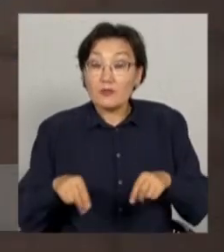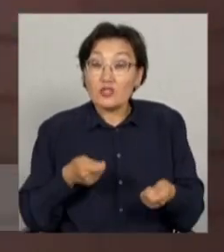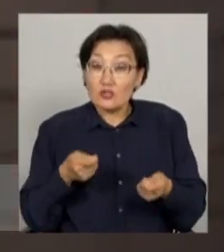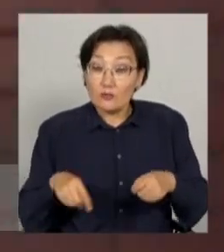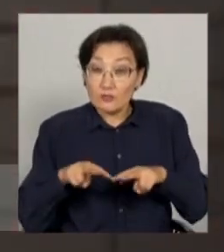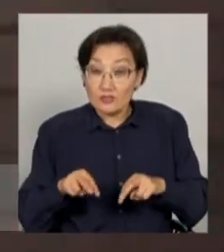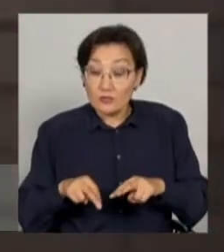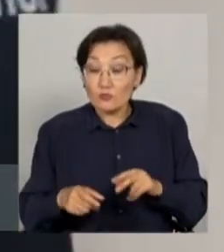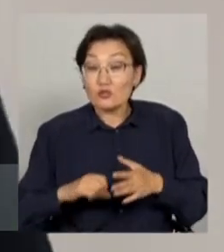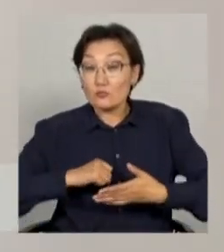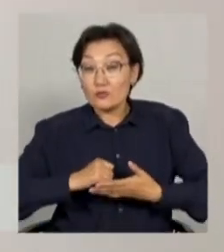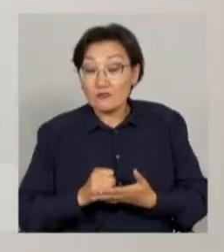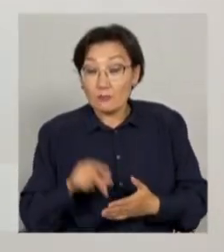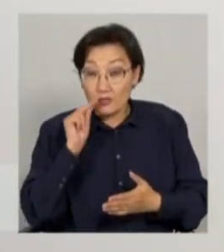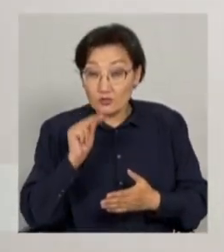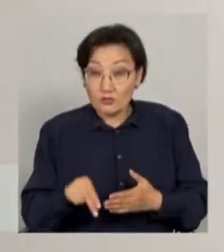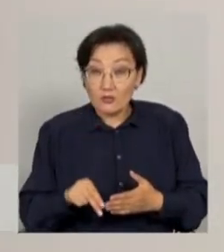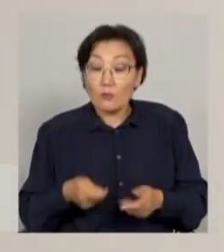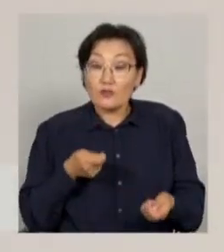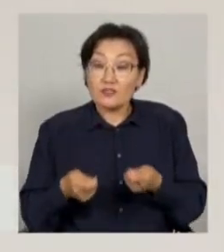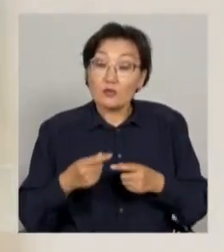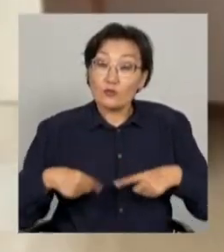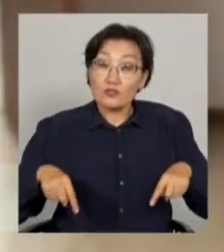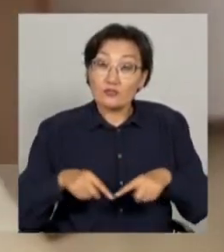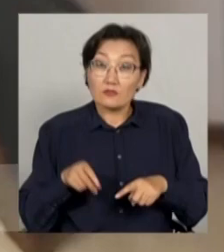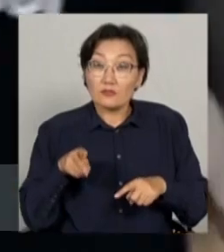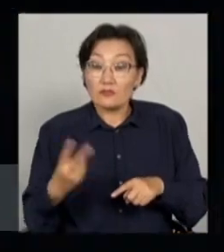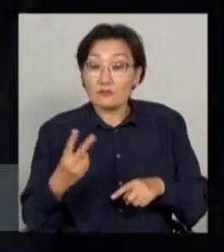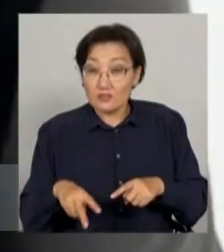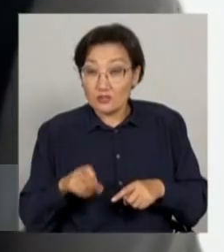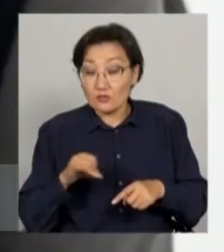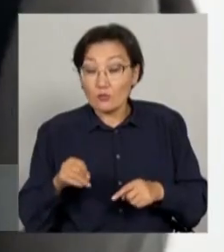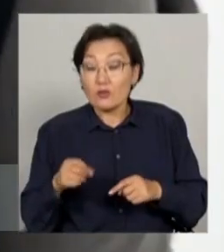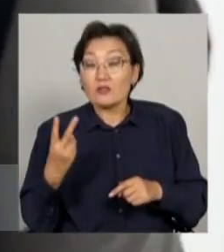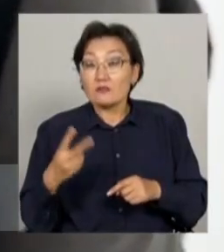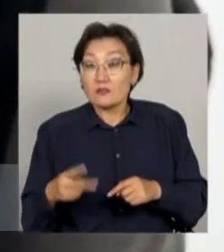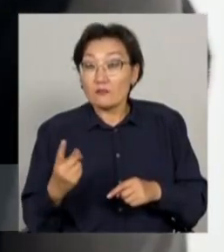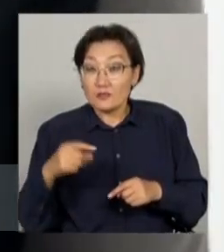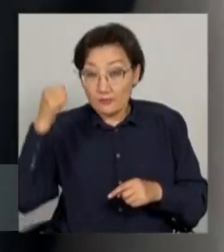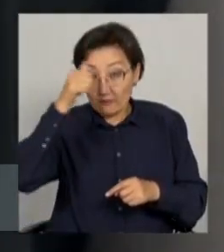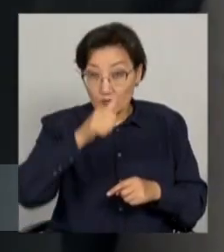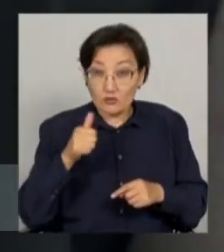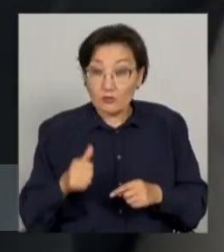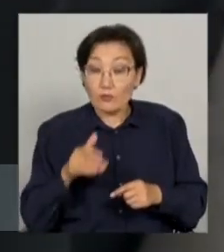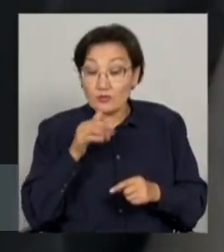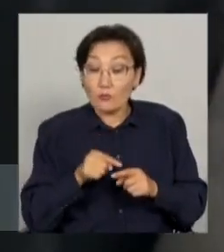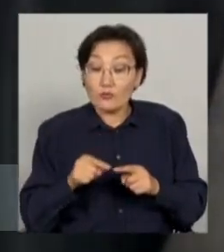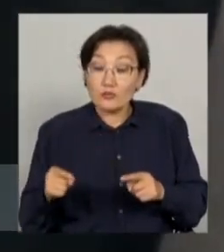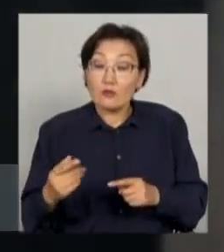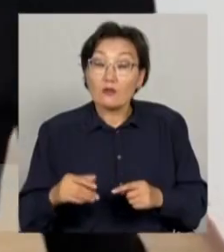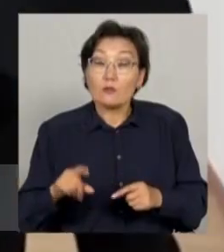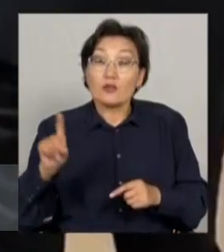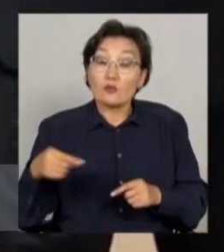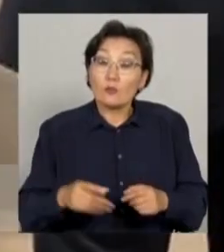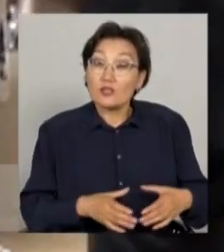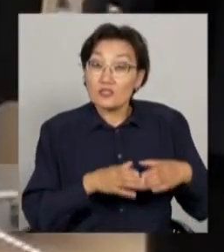финмониторингу. Следствие установило, что подозреваемый руководил организацией с 2020 по 2021 год. За этот период он вовлек